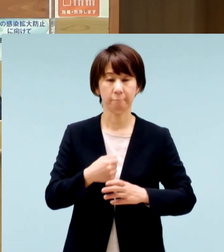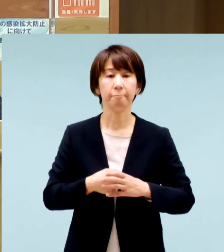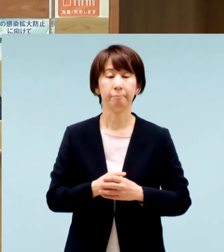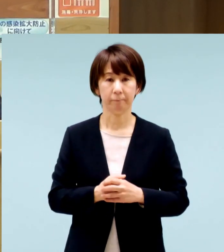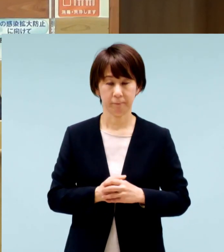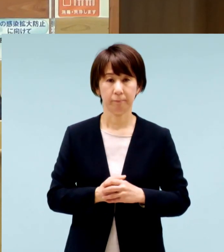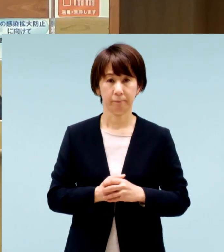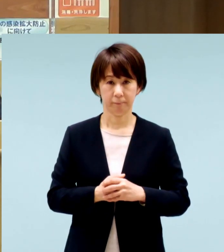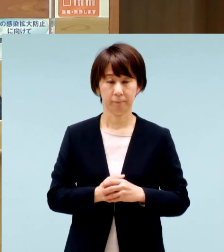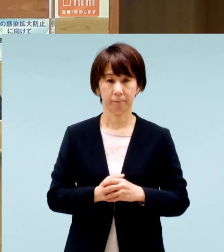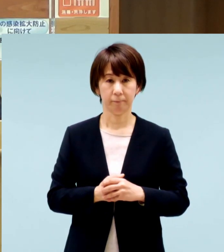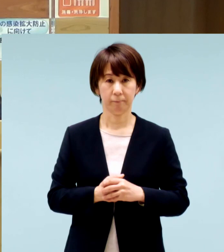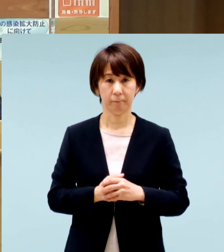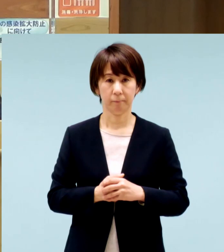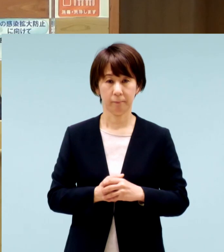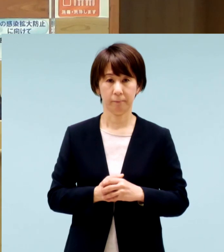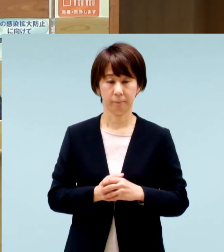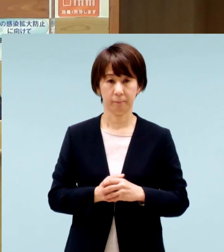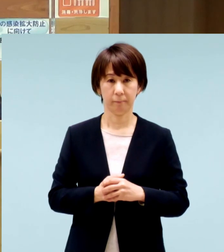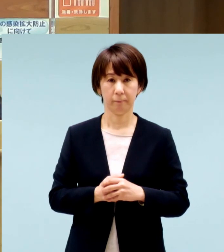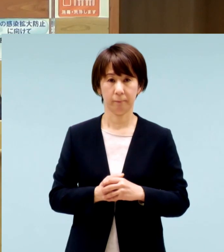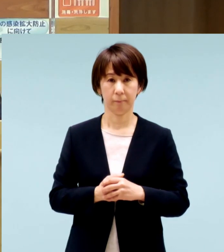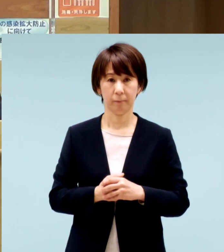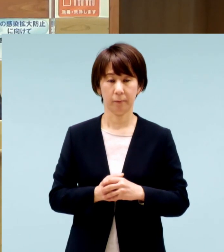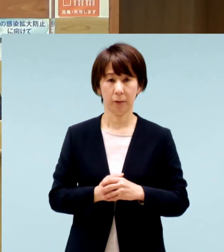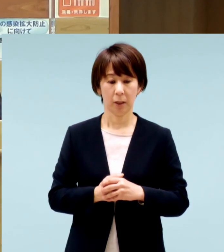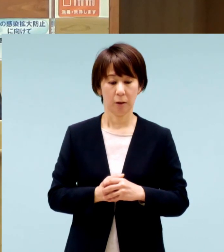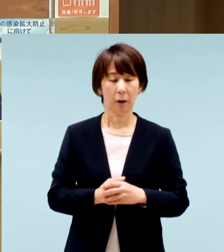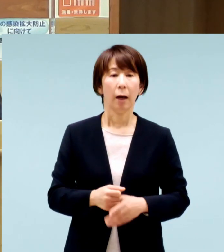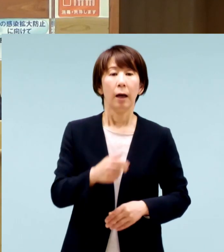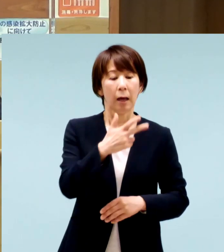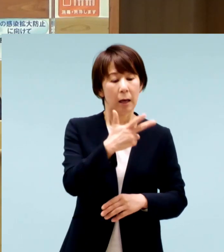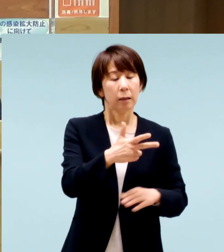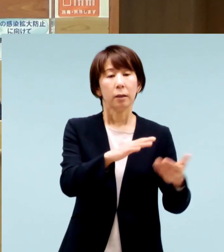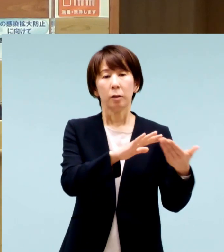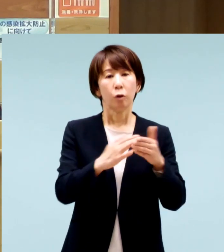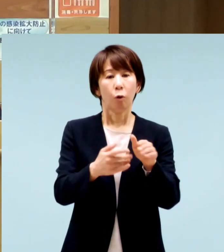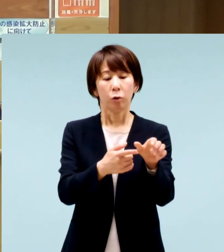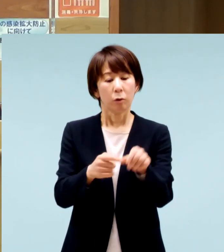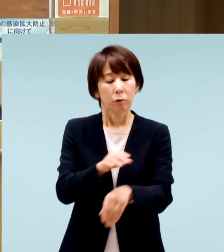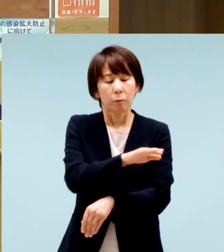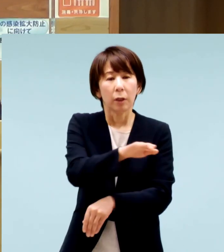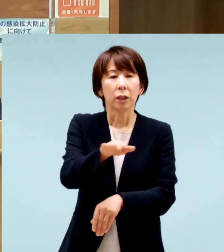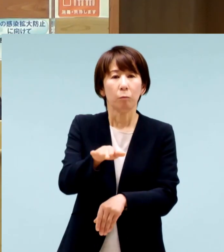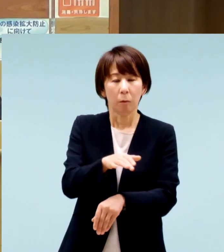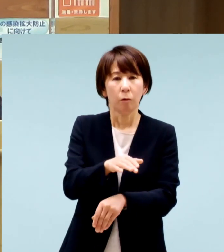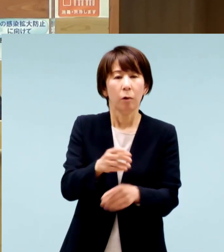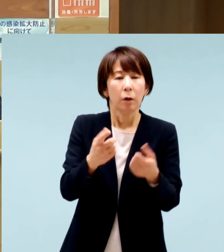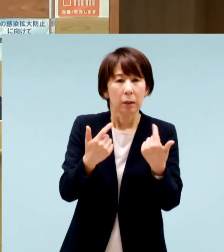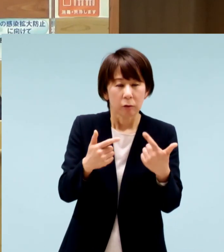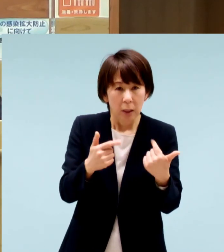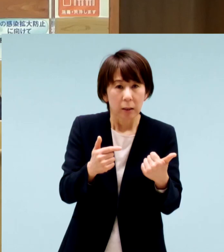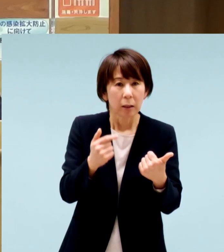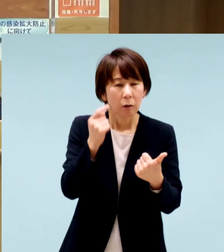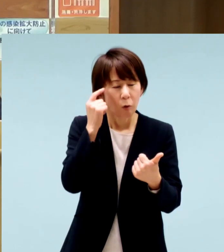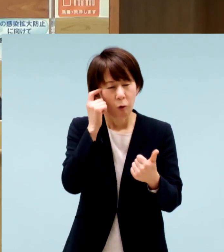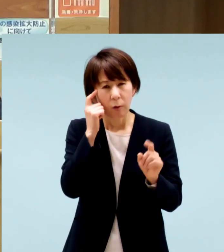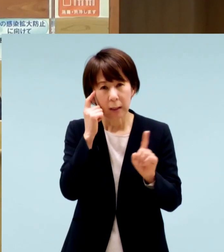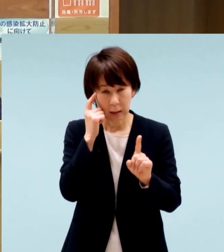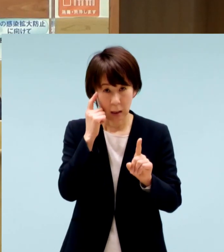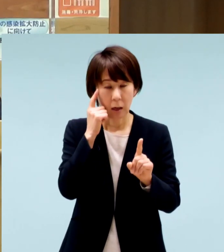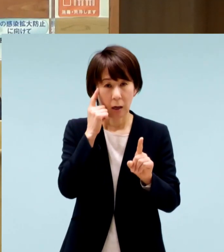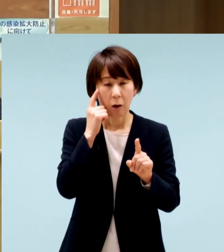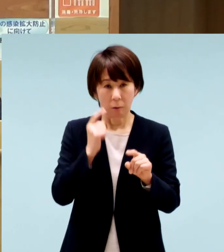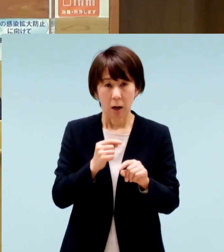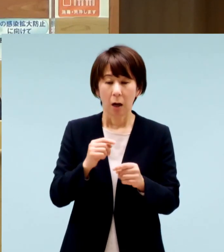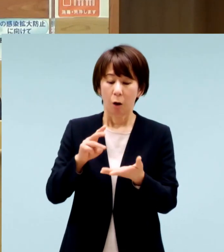も、この、とにかく毎回なんですが、国の方からの供給のスケジュール、まあ、これを、共